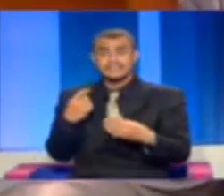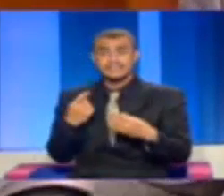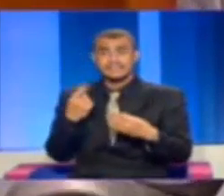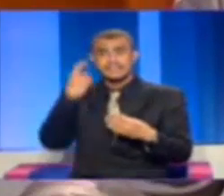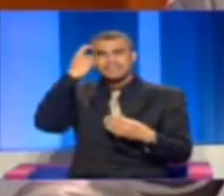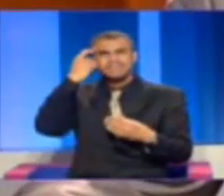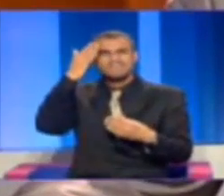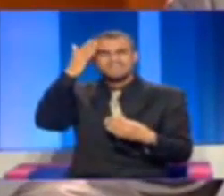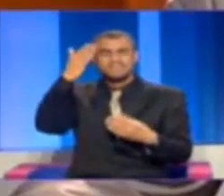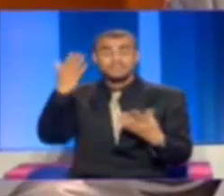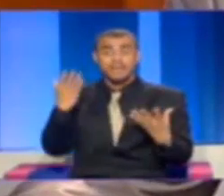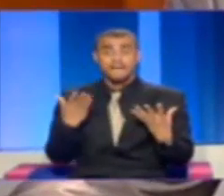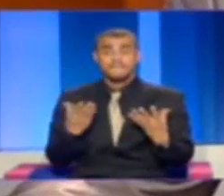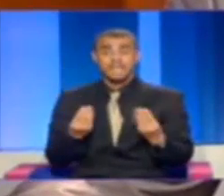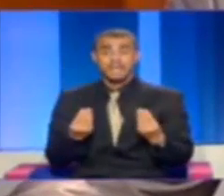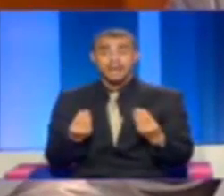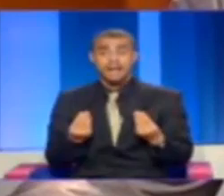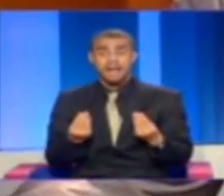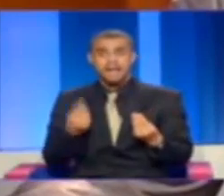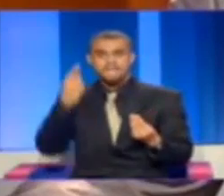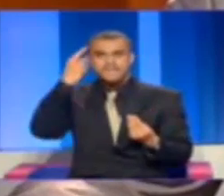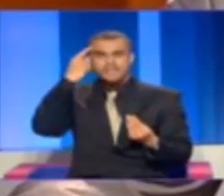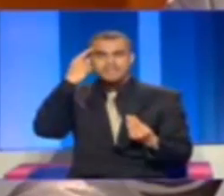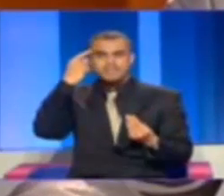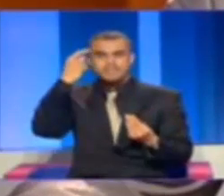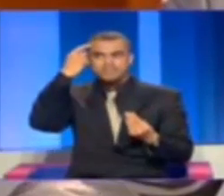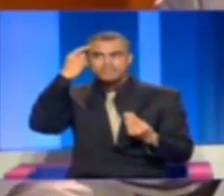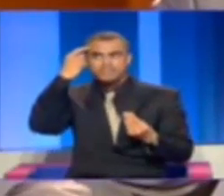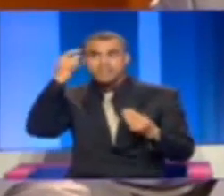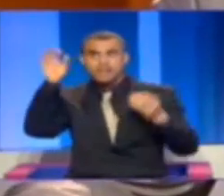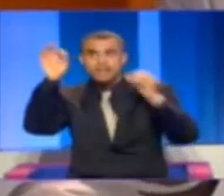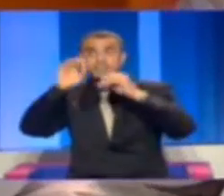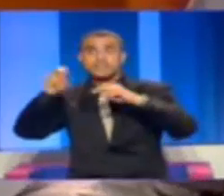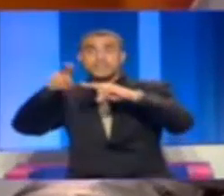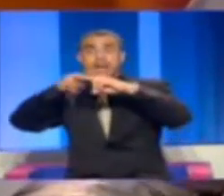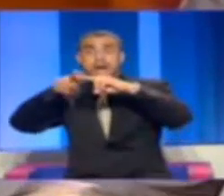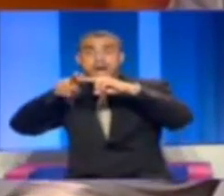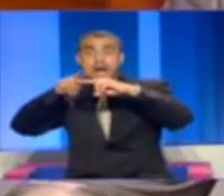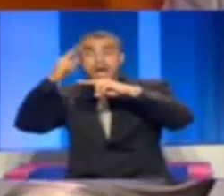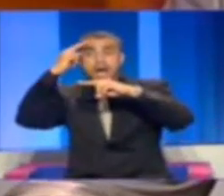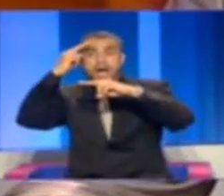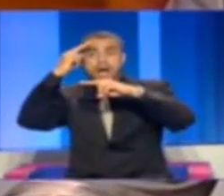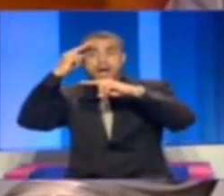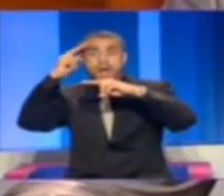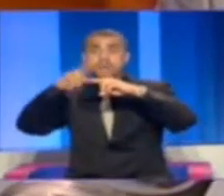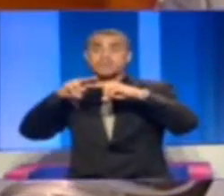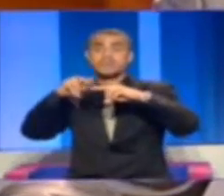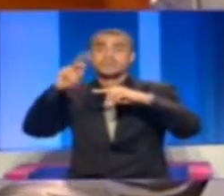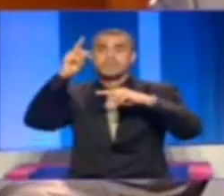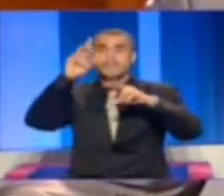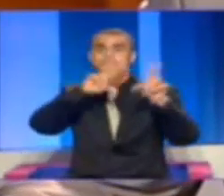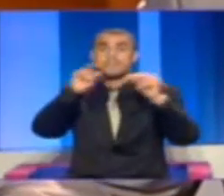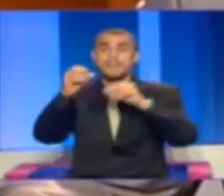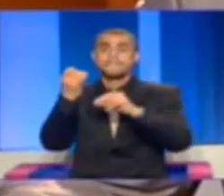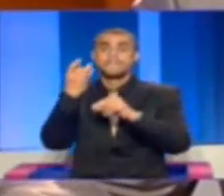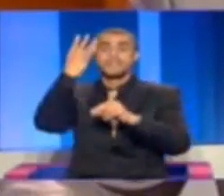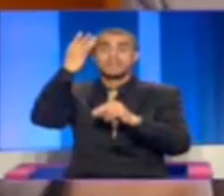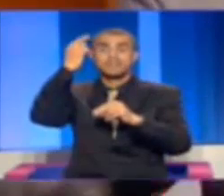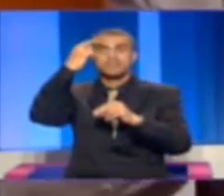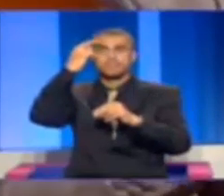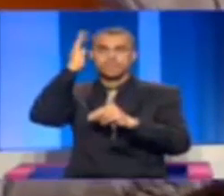يتم سميتو يتم مذهبتهم بشكل من الاشكال. كنعرفوا بان هاد الناس راهم عندهم واحد النيه